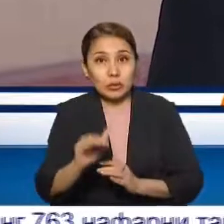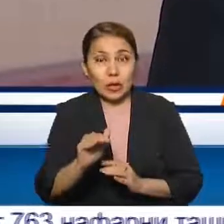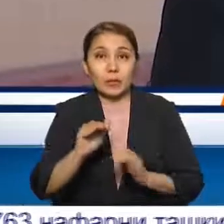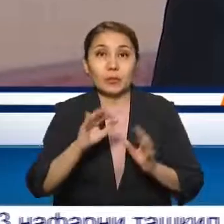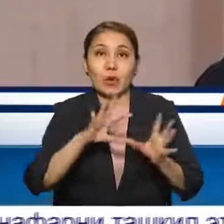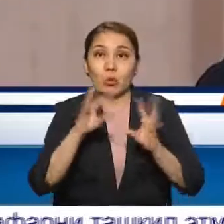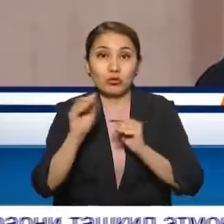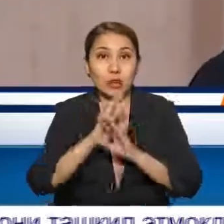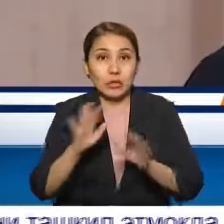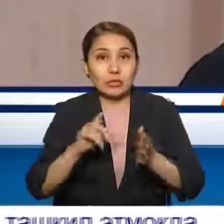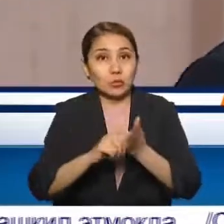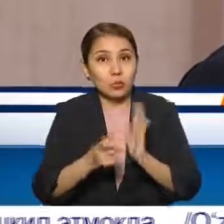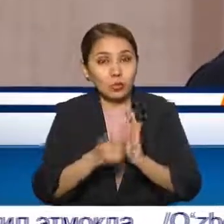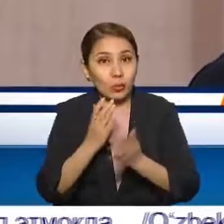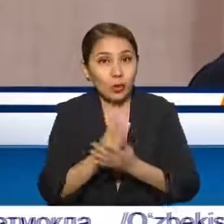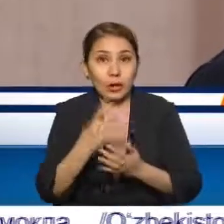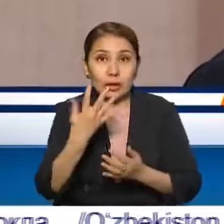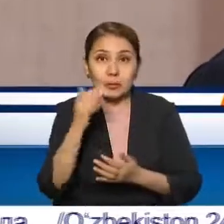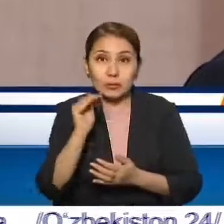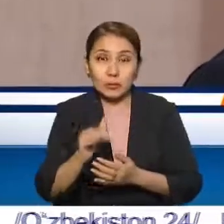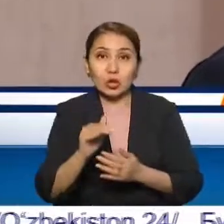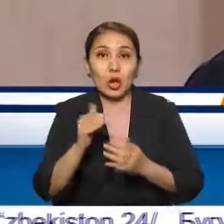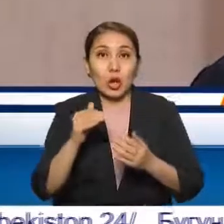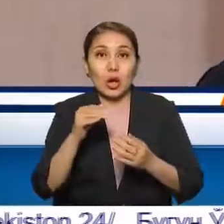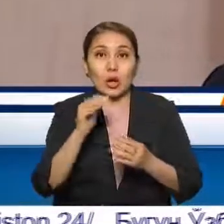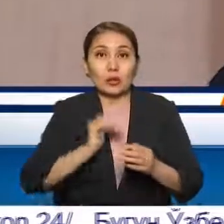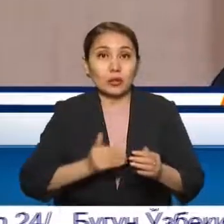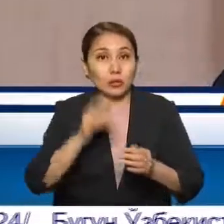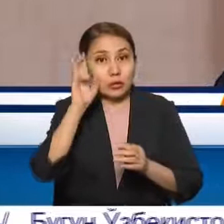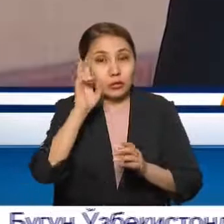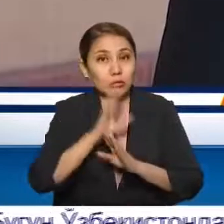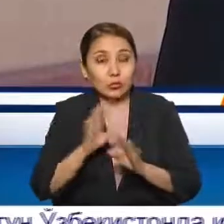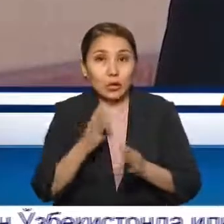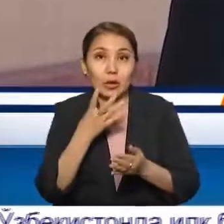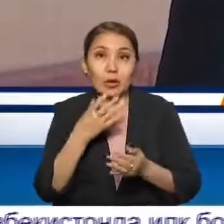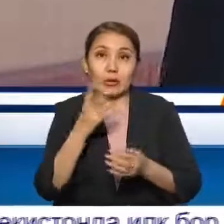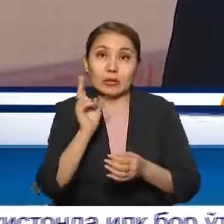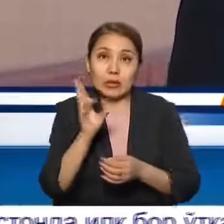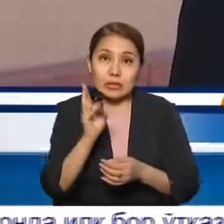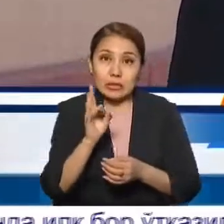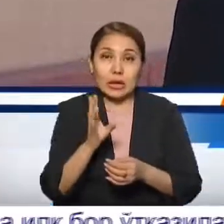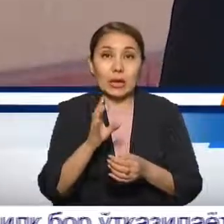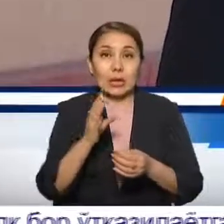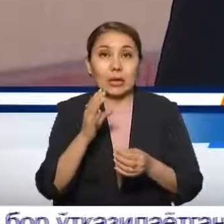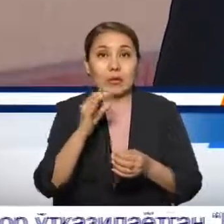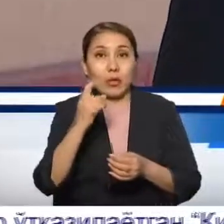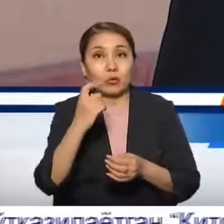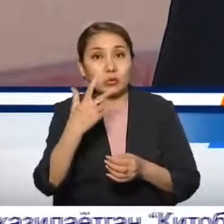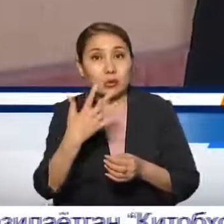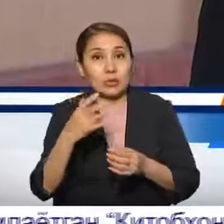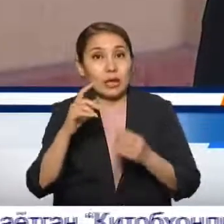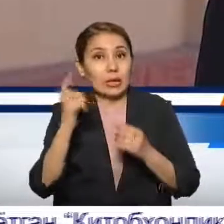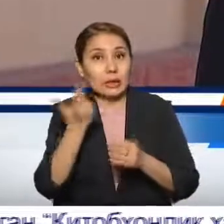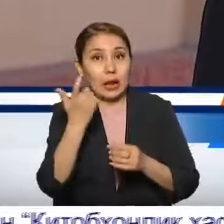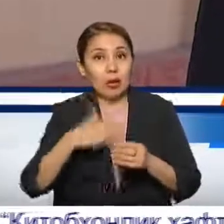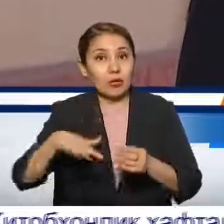mulk obyekti bor. Shundan 45 mingtasi noturar joylar, 174 mingtasi kvartiralar, 35 mingtasi dala hovlilar.